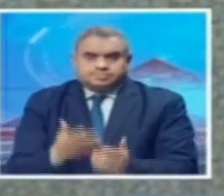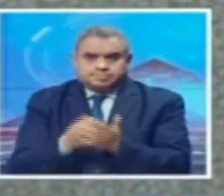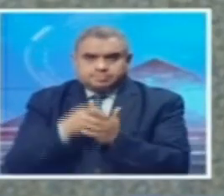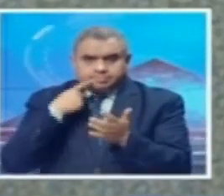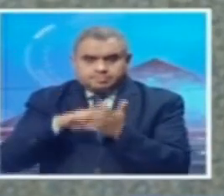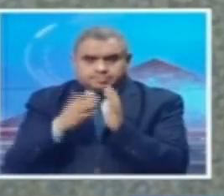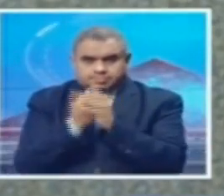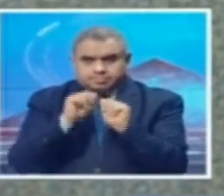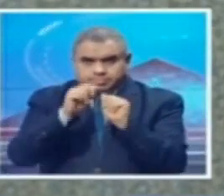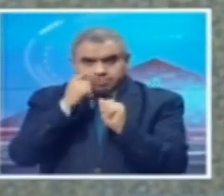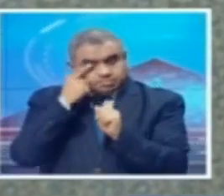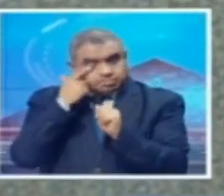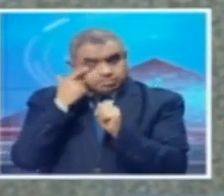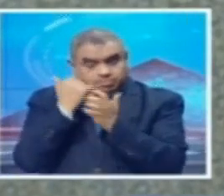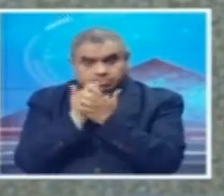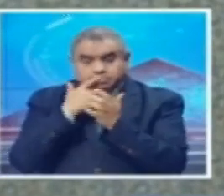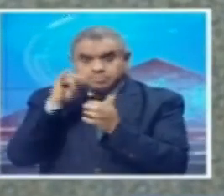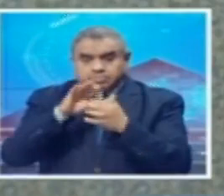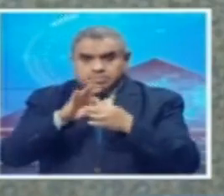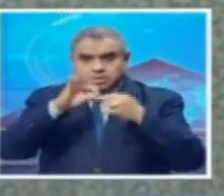إلى مزيد من